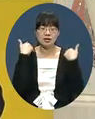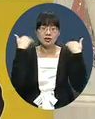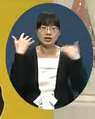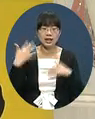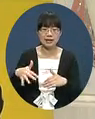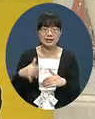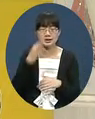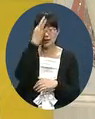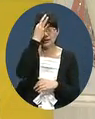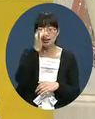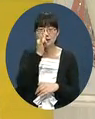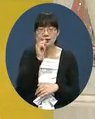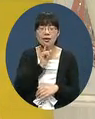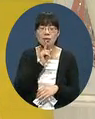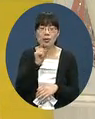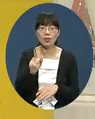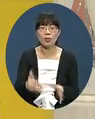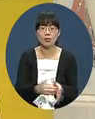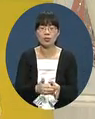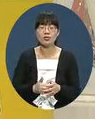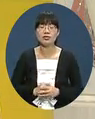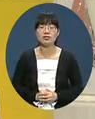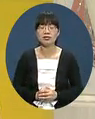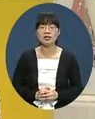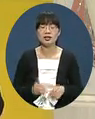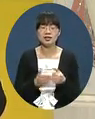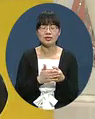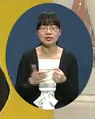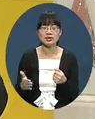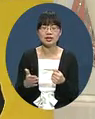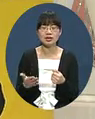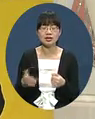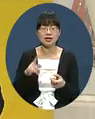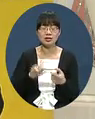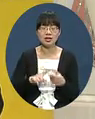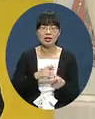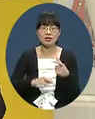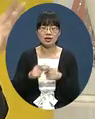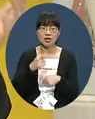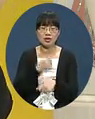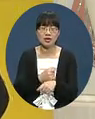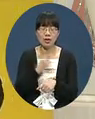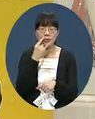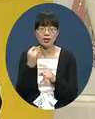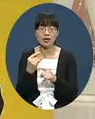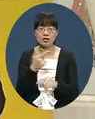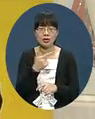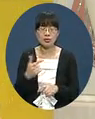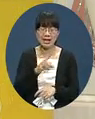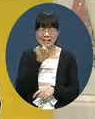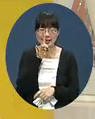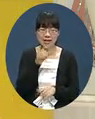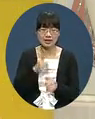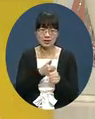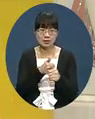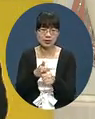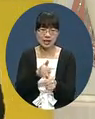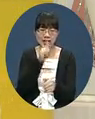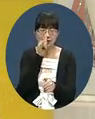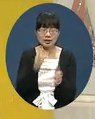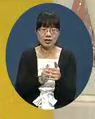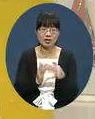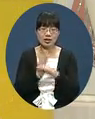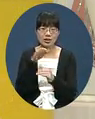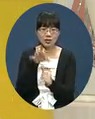미성숙한 기능을 한다라고 보고된 바가들이 있습니다. 그래서 근데 거기에 더해서 엄마가 너무 막 안 된다고 쫓아다니면서